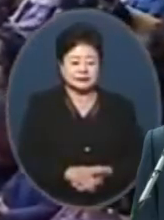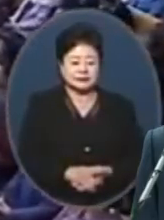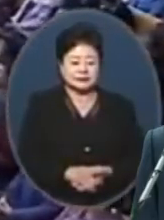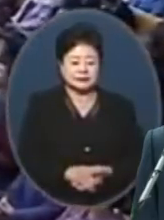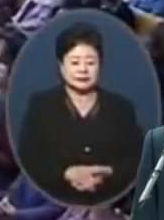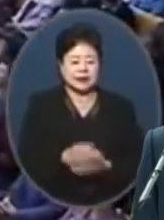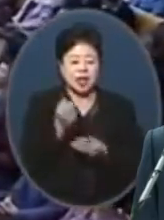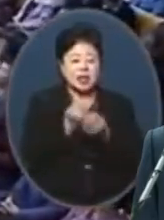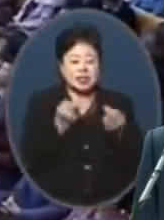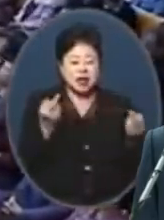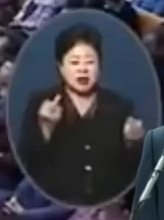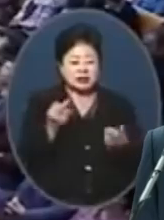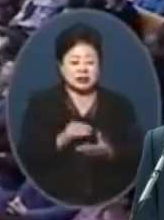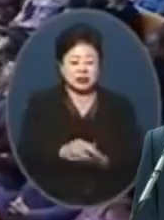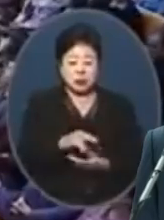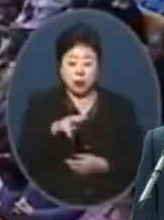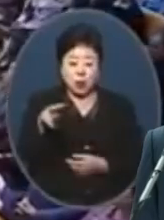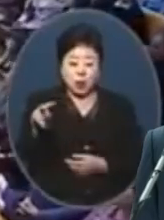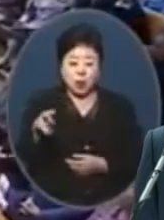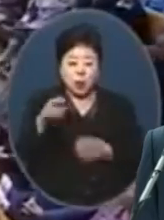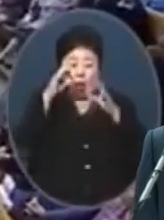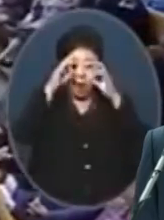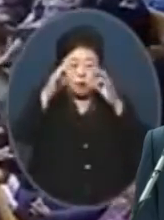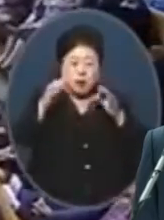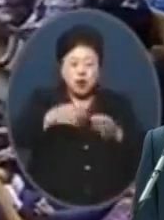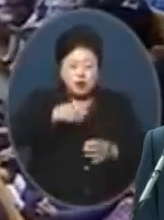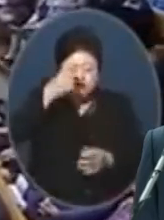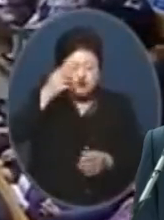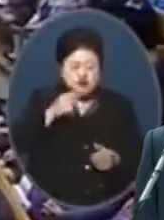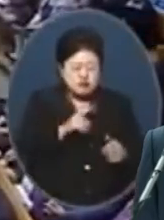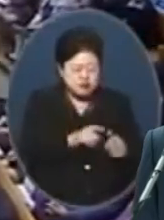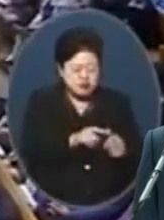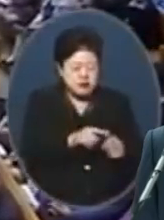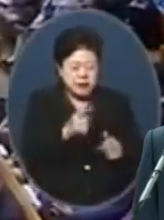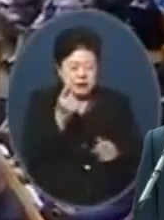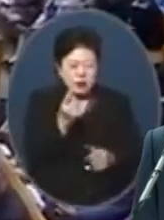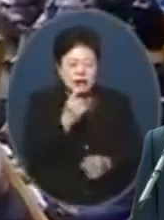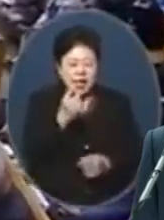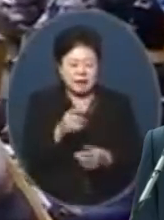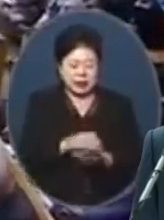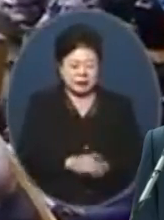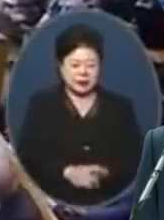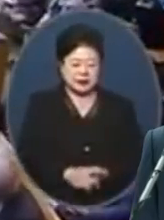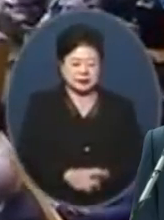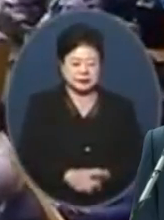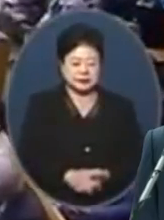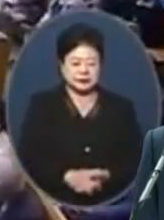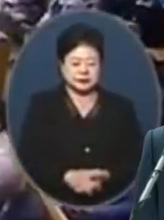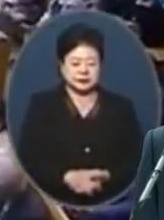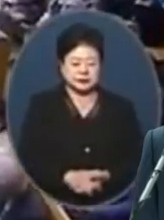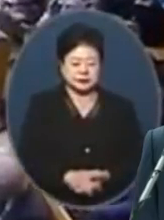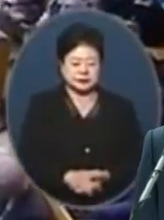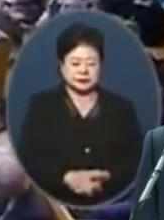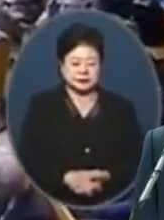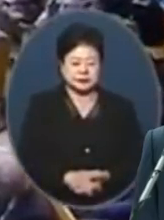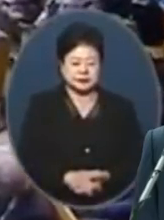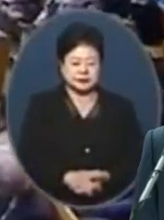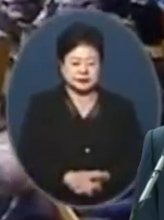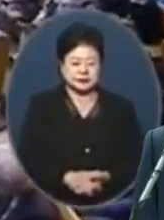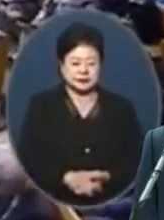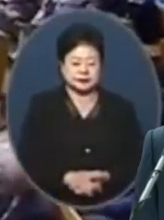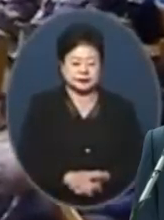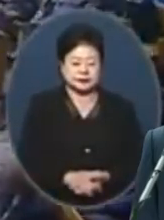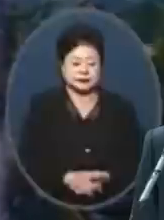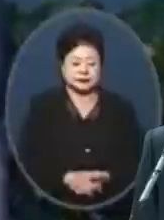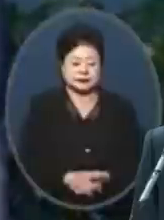그 형제들이 보라, 제 꿈꾸는 자식이 온다. So what did the brothers say? Here comes the dreamer.